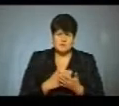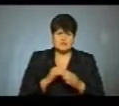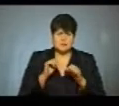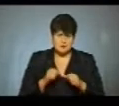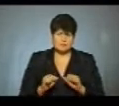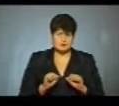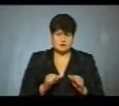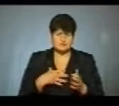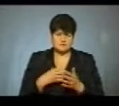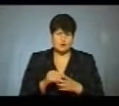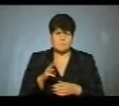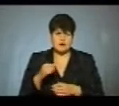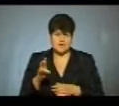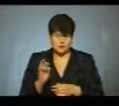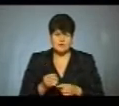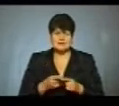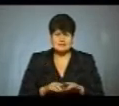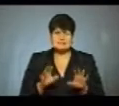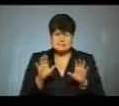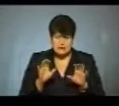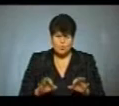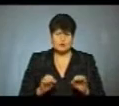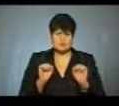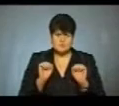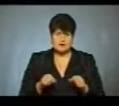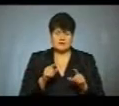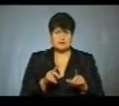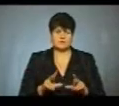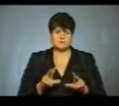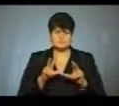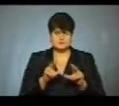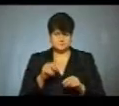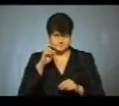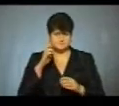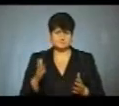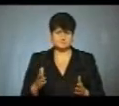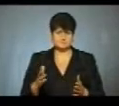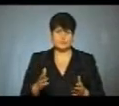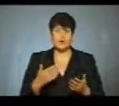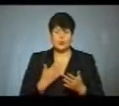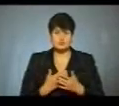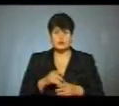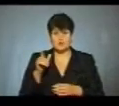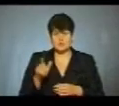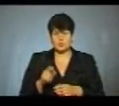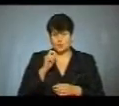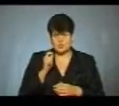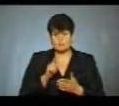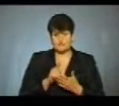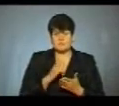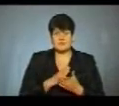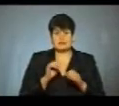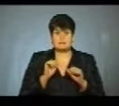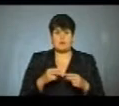розпоряджатися своїм майном. Це повністю законне право, яке їм гарантує Конституція України. Отже, громадянин України повинен мати